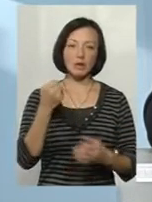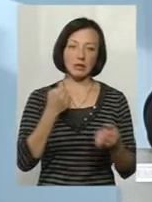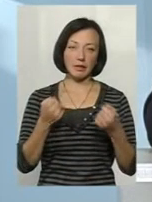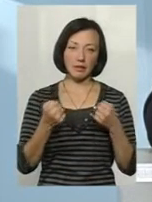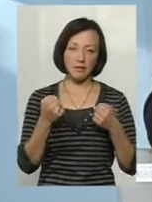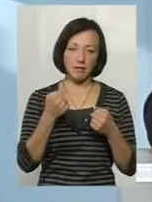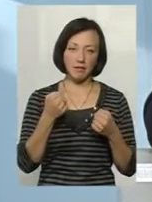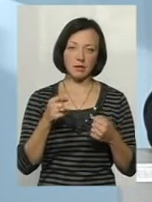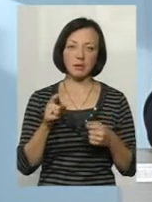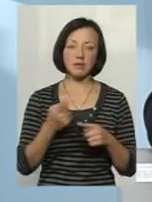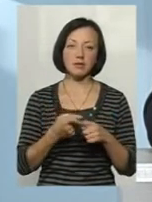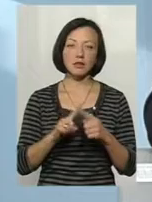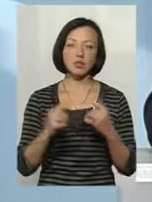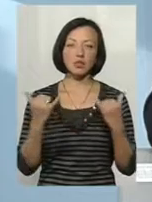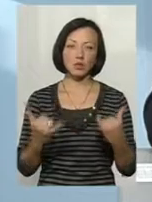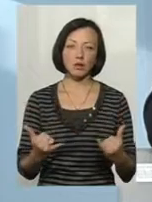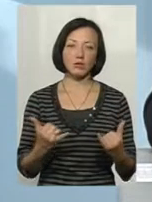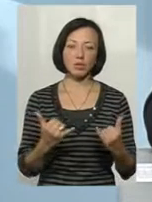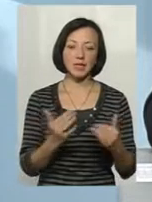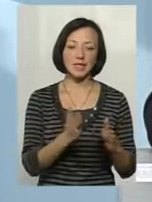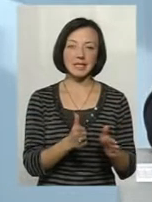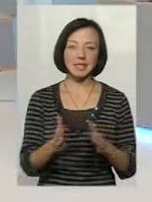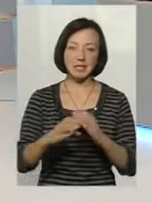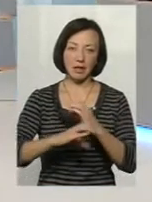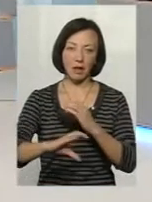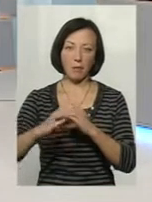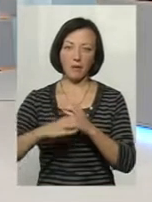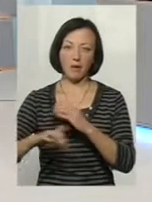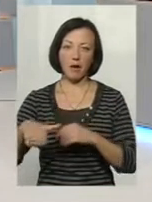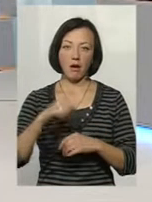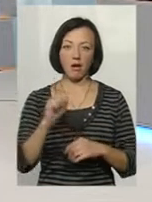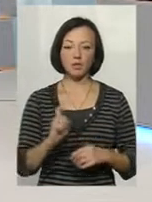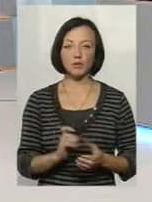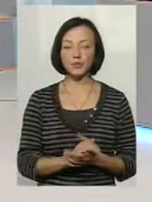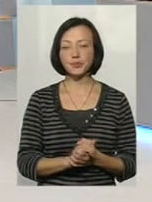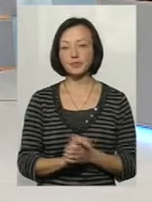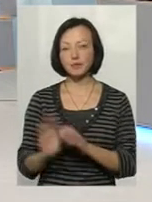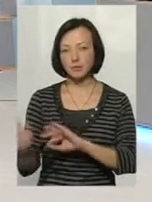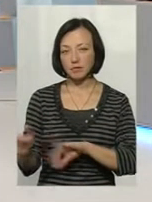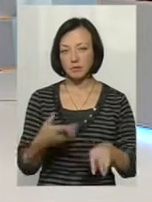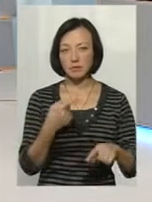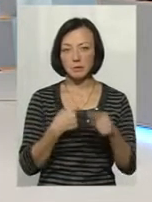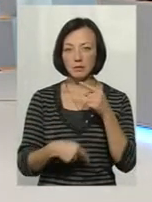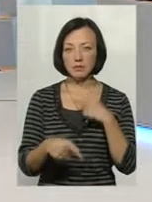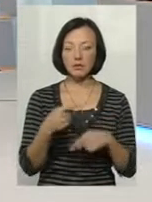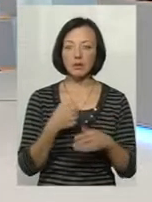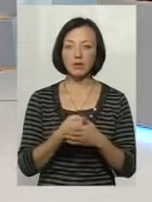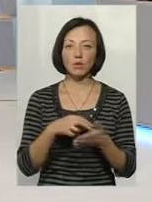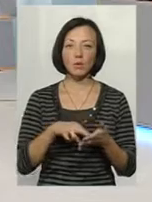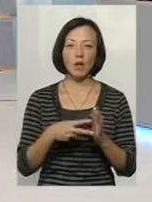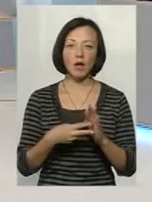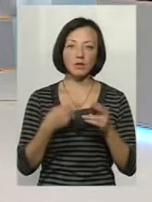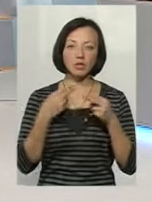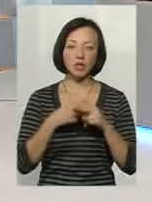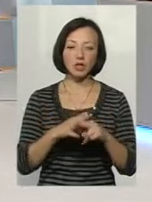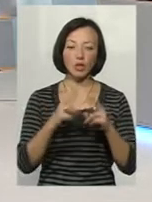надійність сучасної системи. Скажіть, будь ласка, повертаючись до тих планових технічних